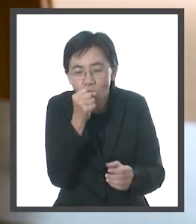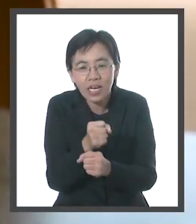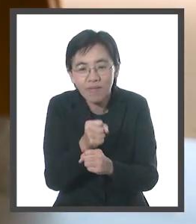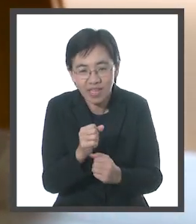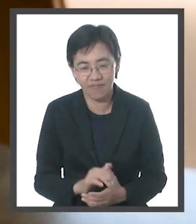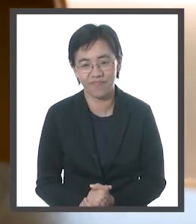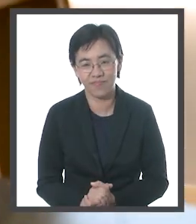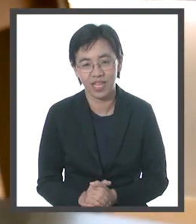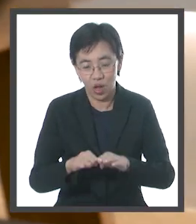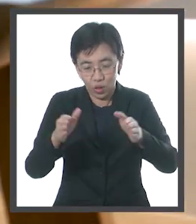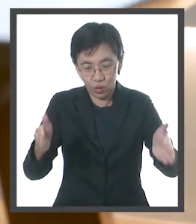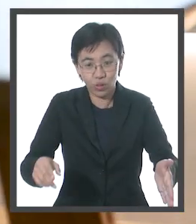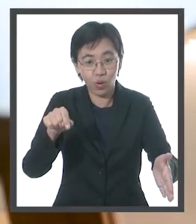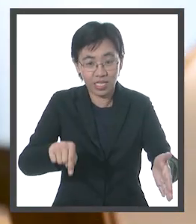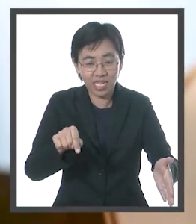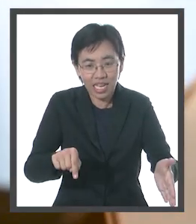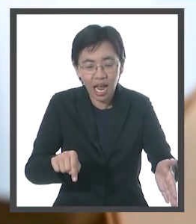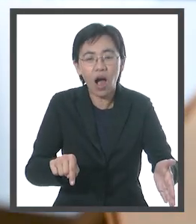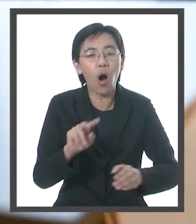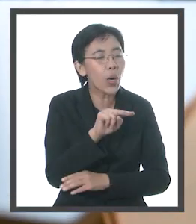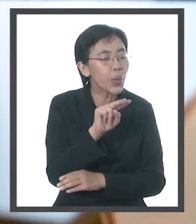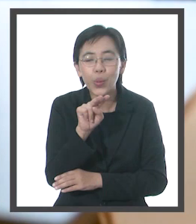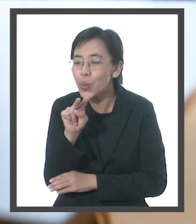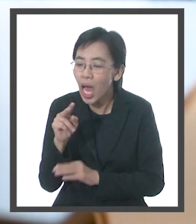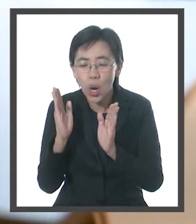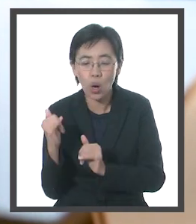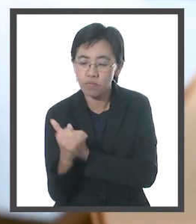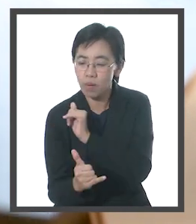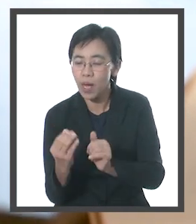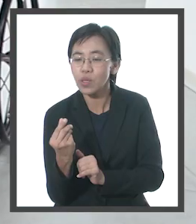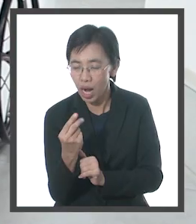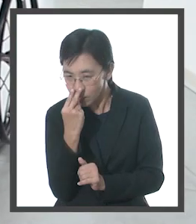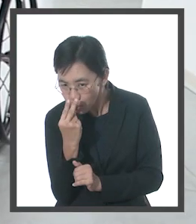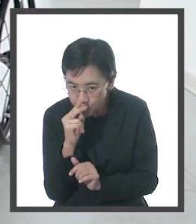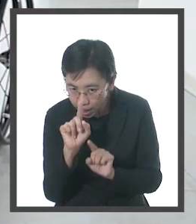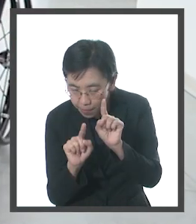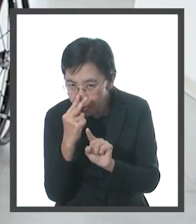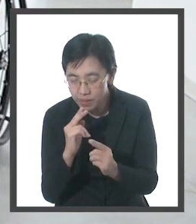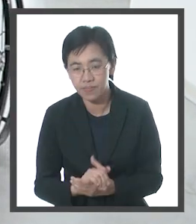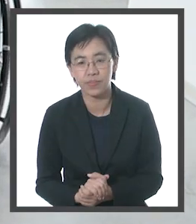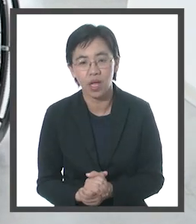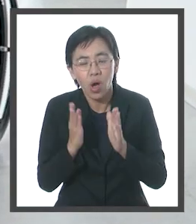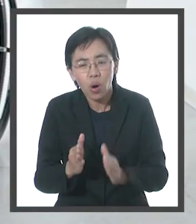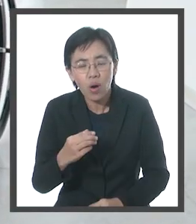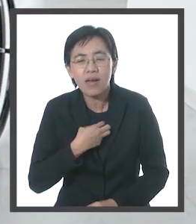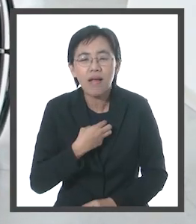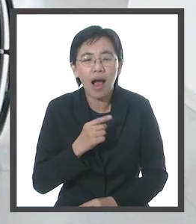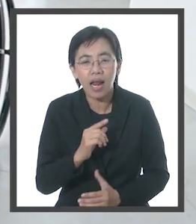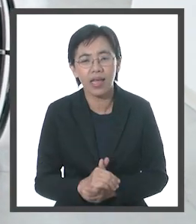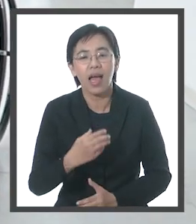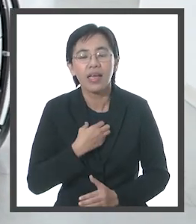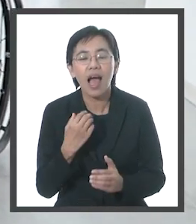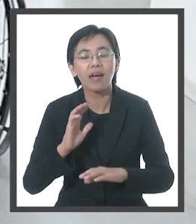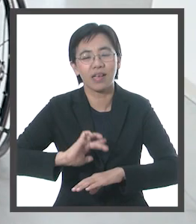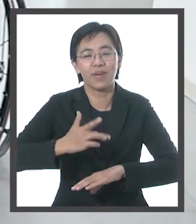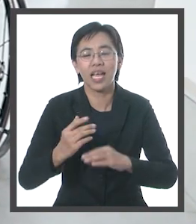งโซนนี้ค่ะจะเป็นพื้นที่ที่เราจะสังเกตการว่าจะมีคนมาใช้มากน้อยแค่ไหนเพราะว่ามันเป็นการพิสูจน์ว่าคนเราต้องการอยู่ใกล้ธรรมช